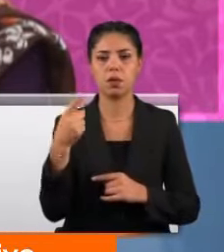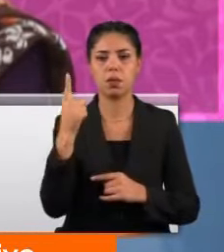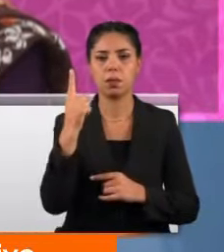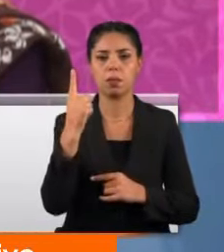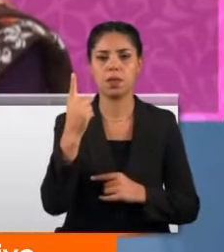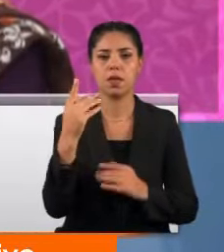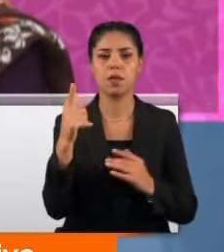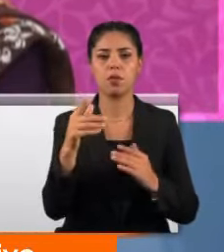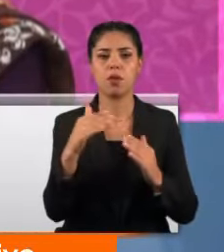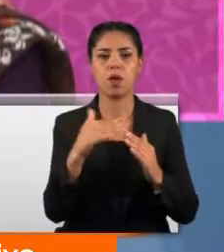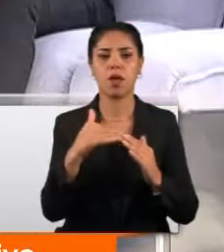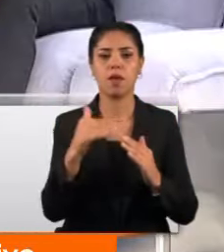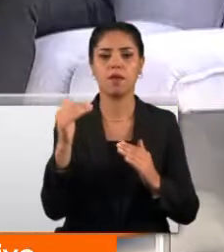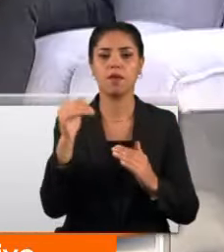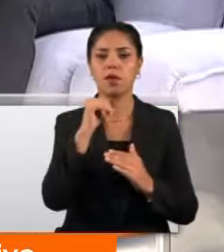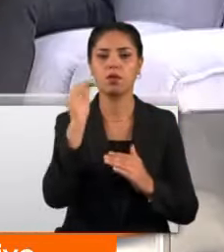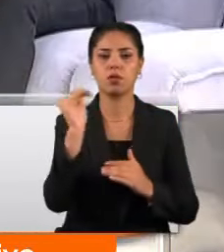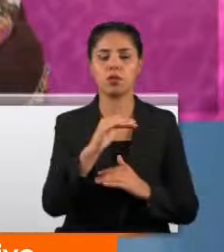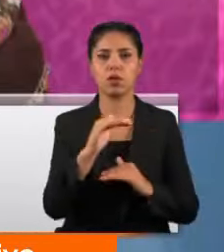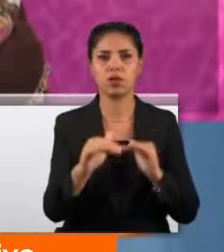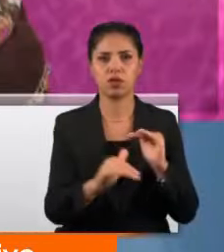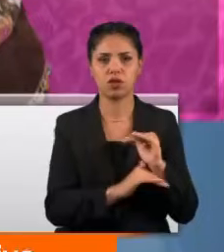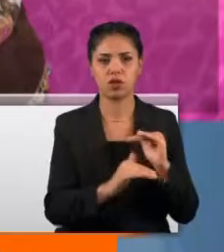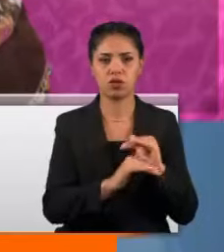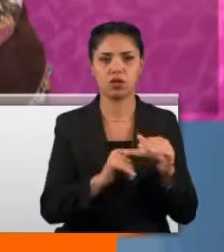eve gelmiş bir insan bile değil. Yaşadığı zaman.